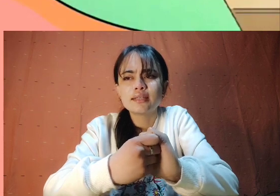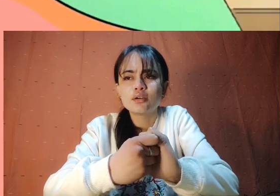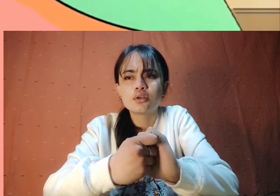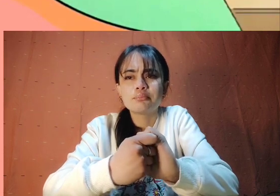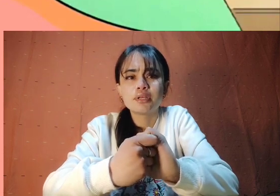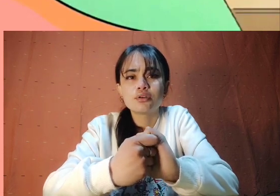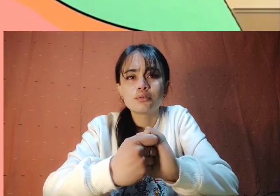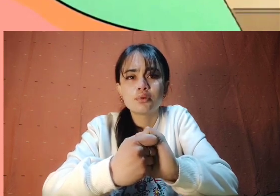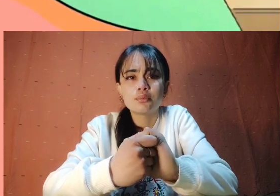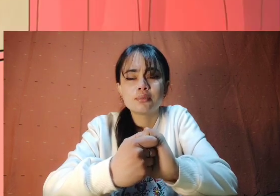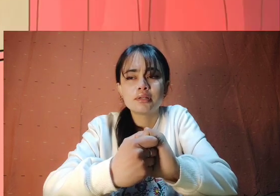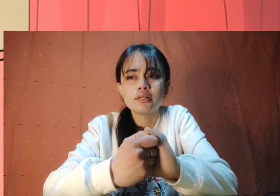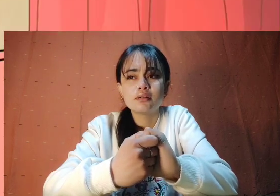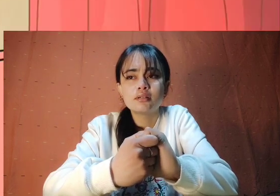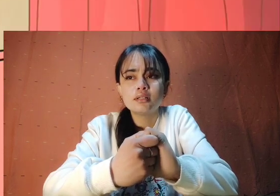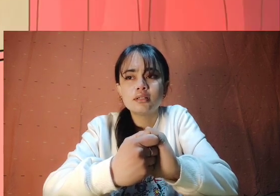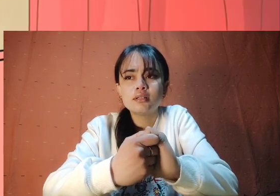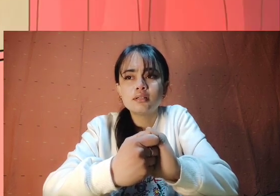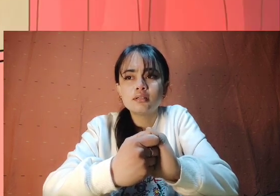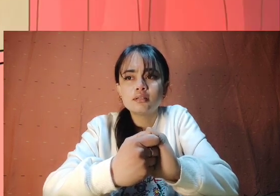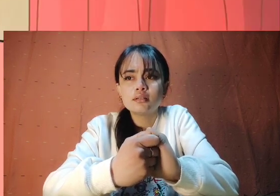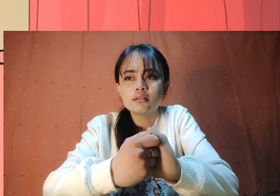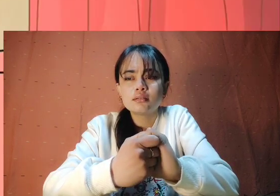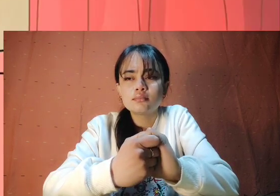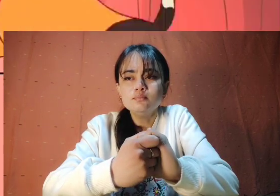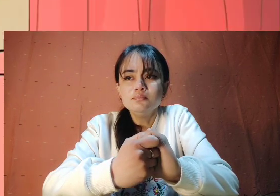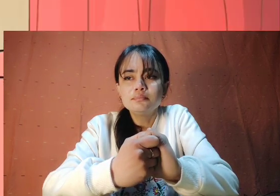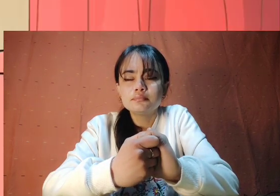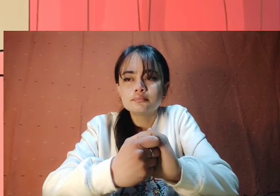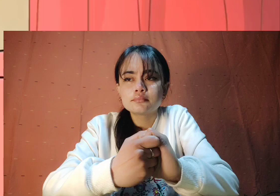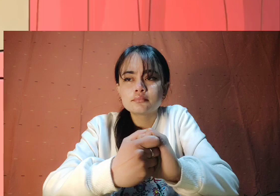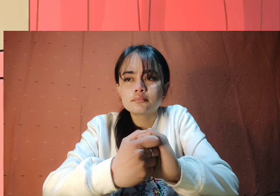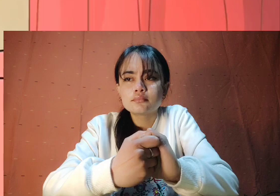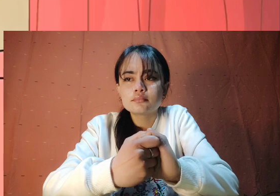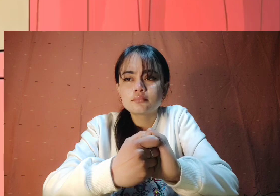सोचिरह होला के गरौँ अब भनेर